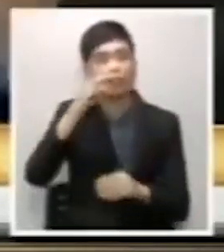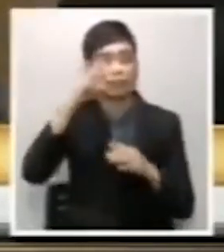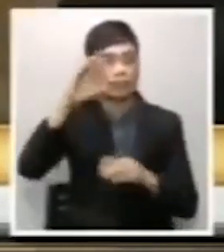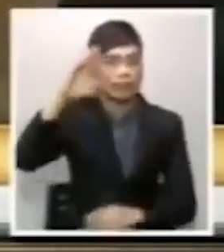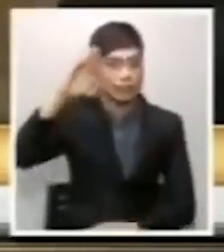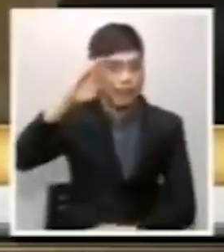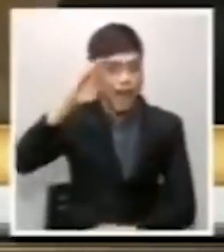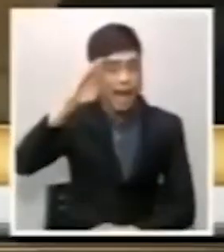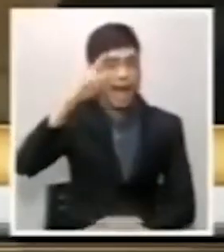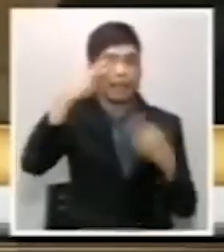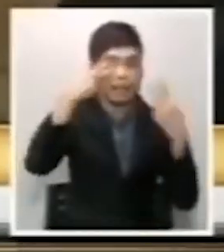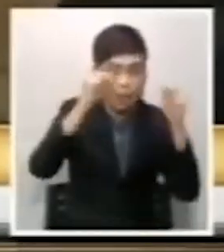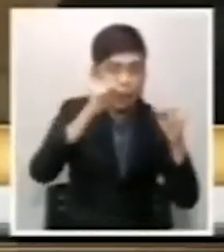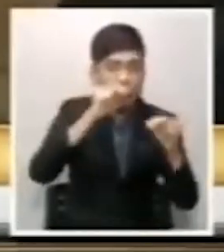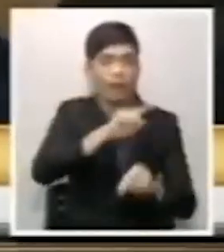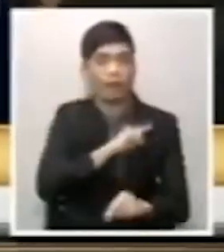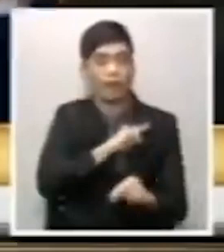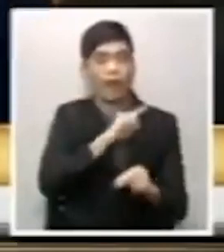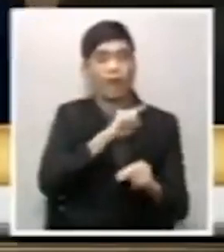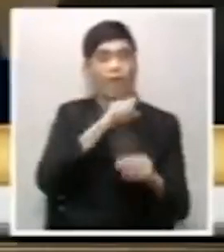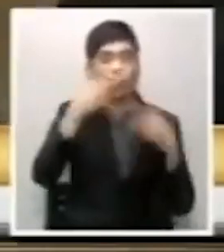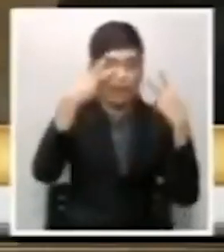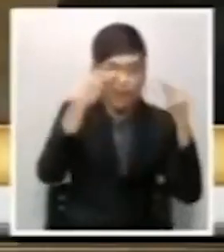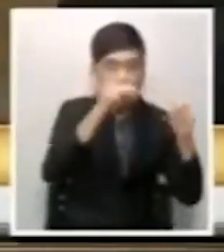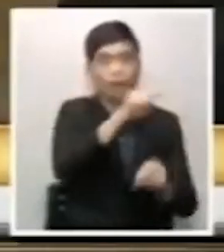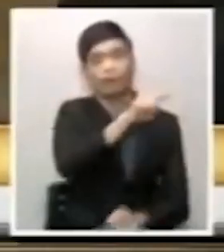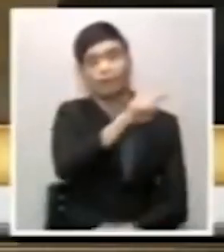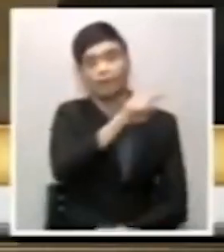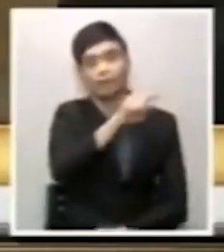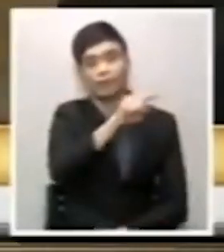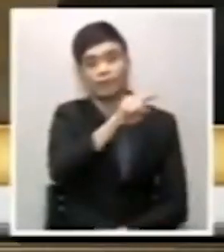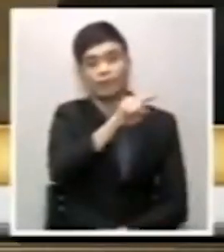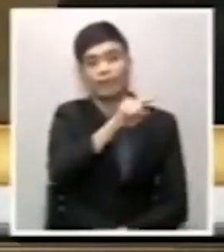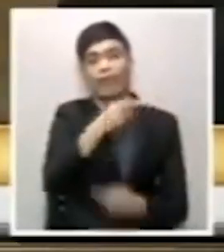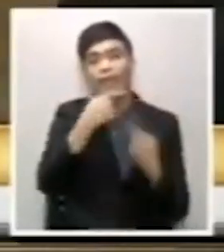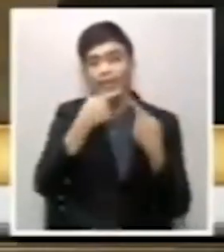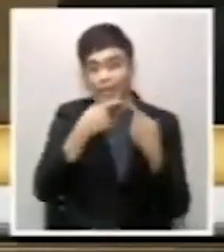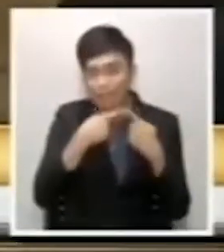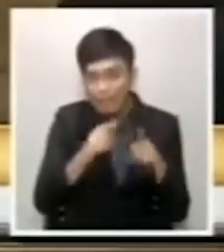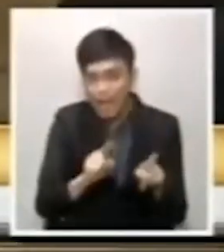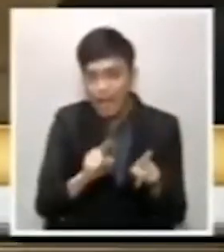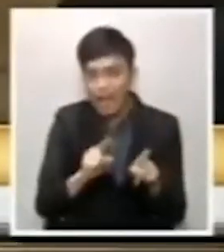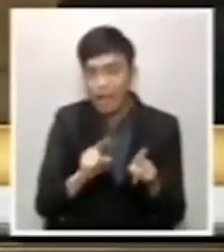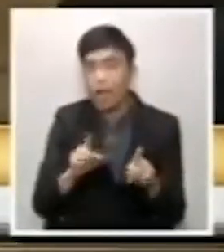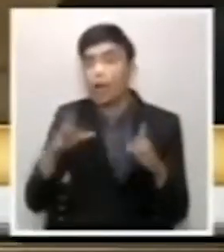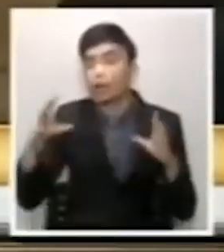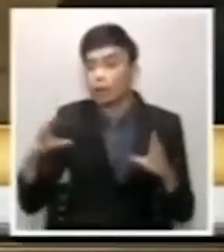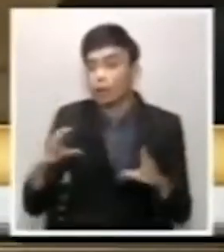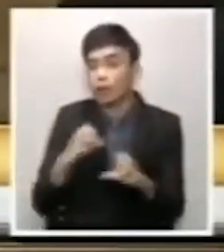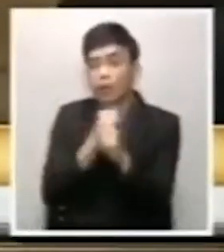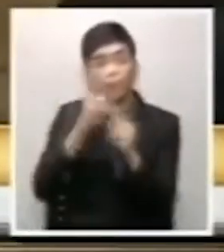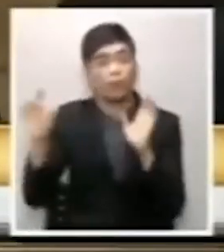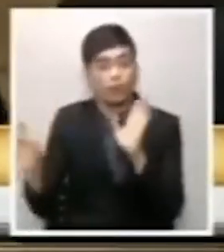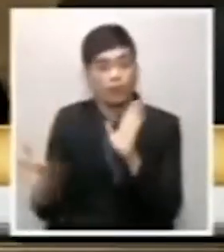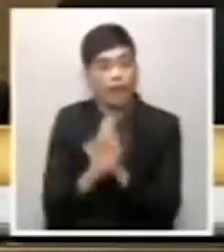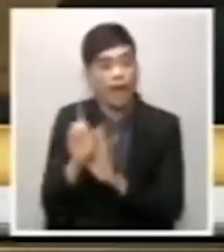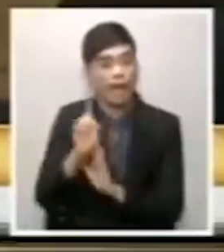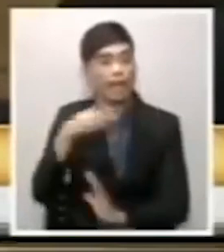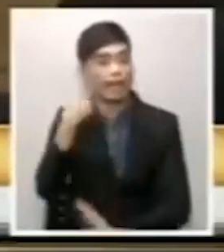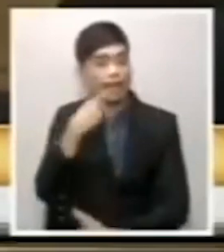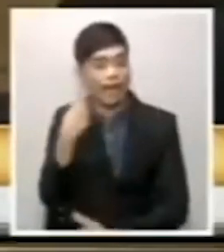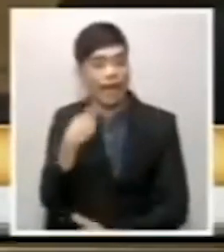แต่สุดท้ายเมื่อถึงเวลาที่เราต้องมาเลือกนายกรัฐมนตรีกันและด้วยอำนาจของส